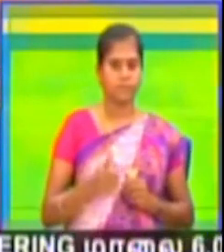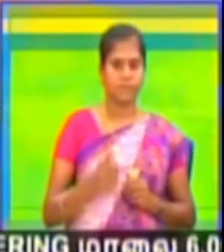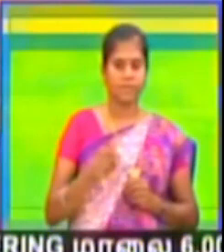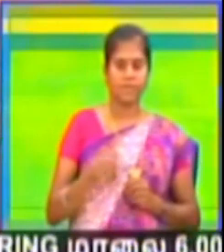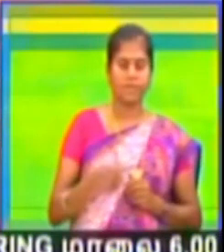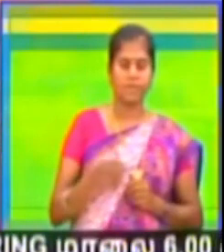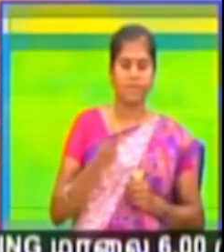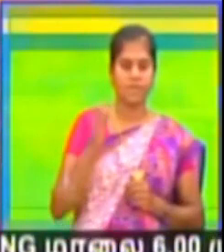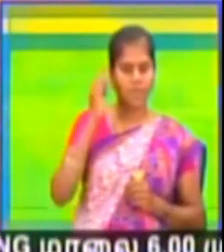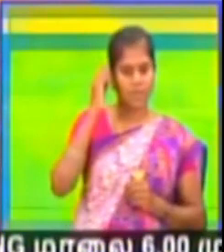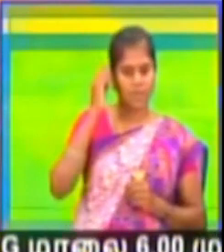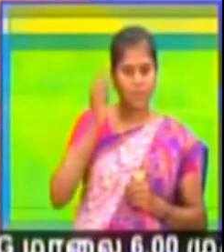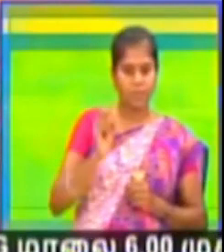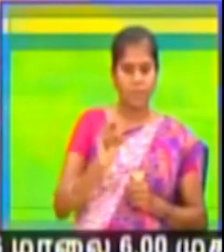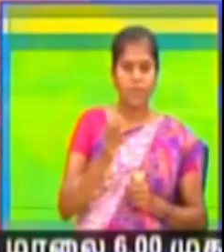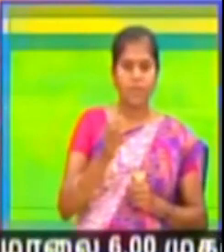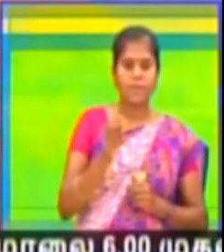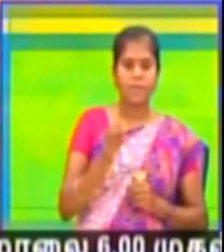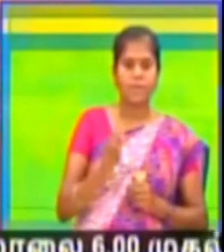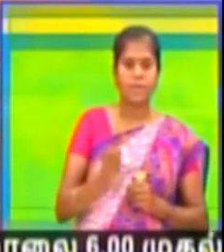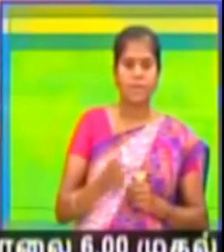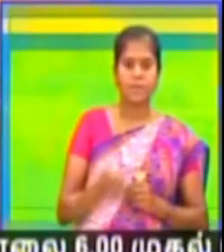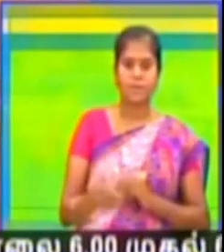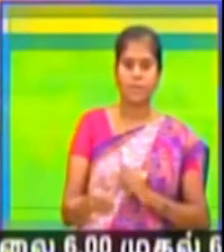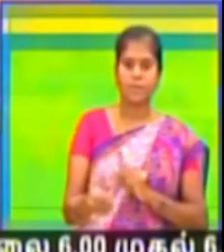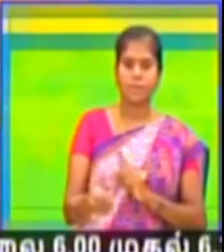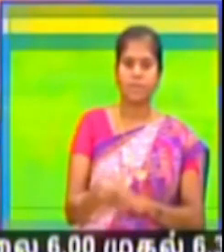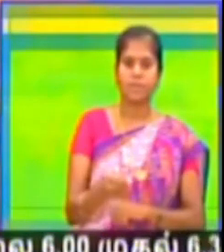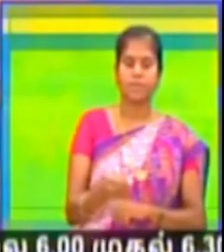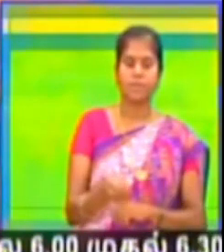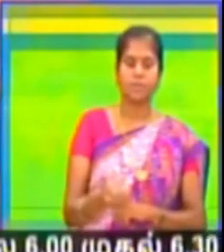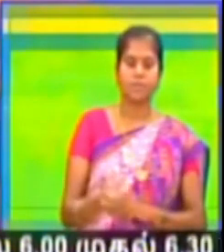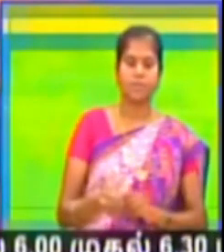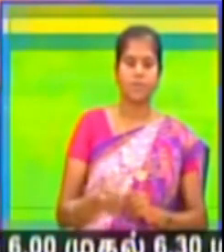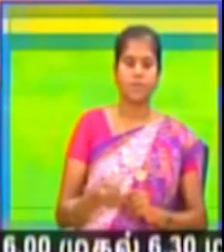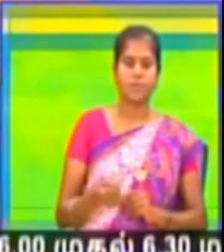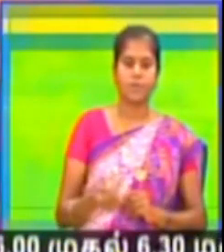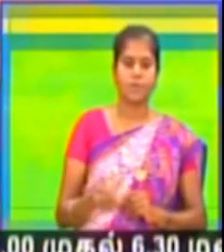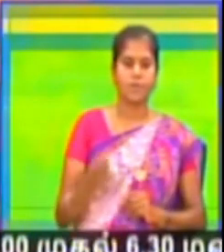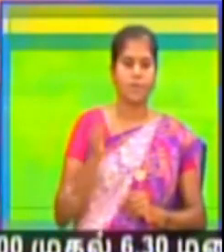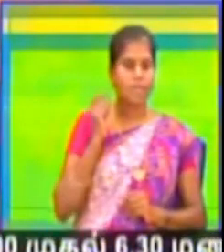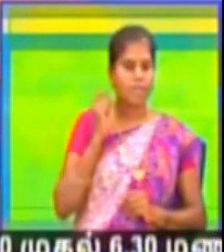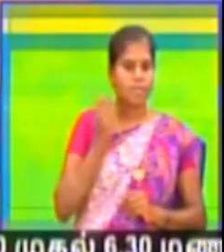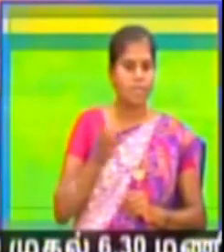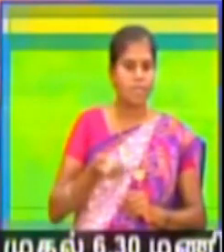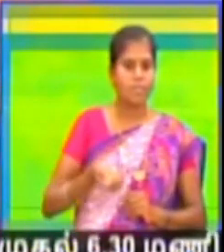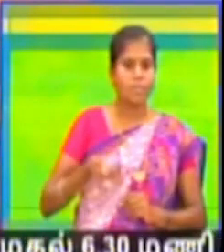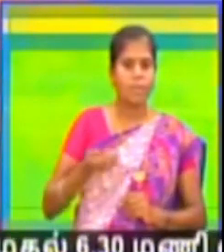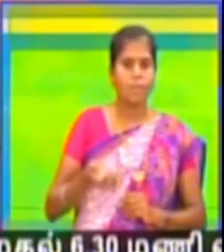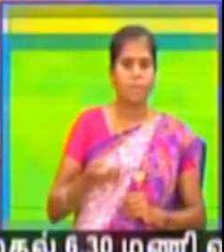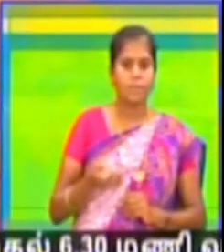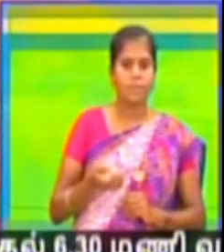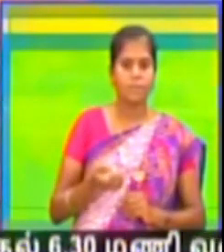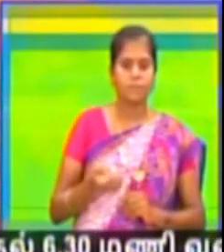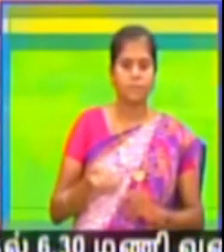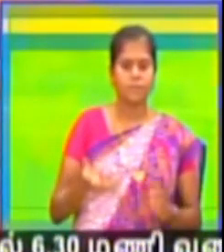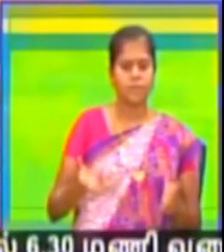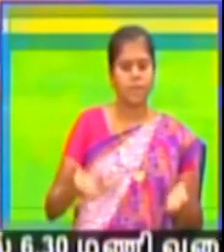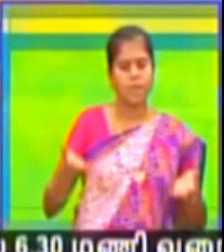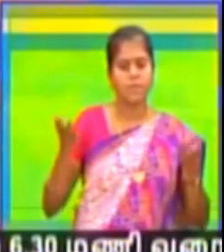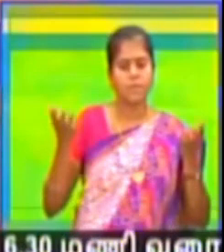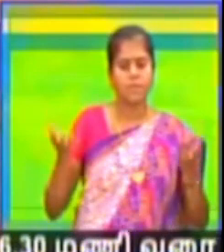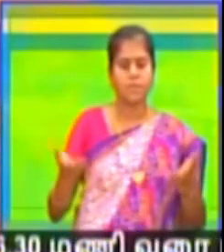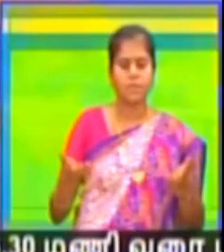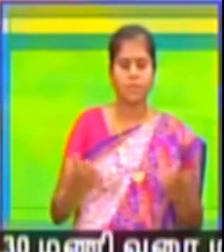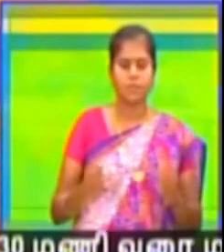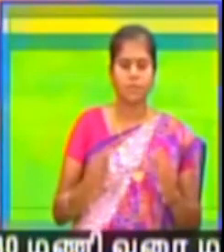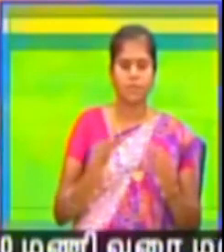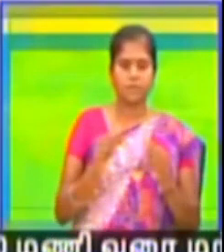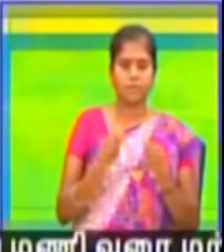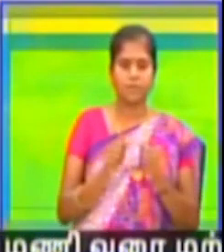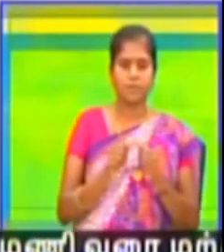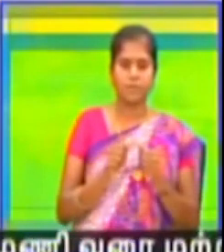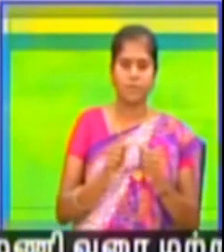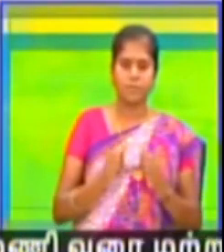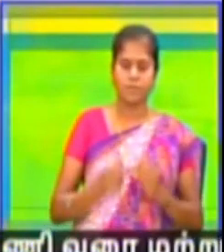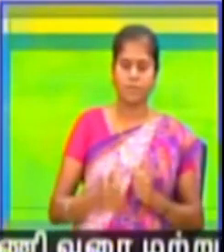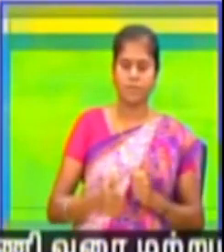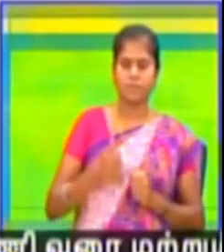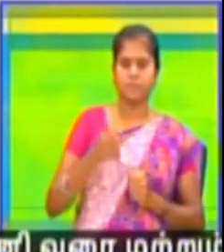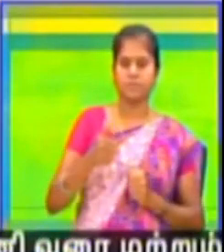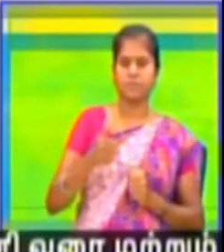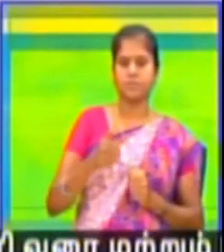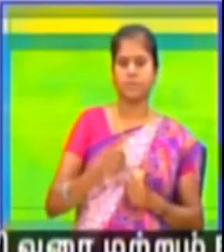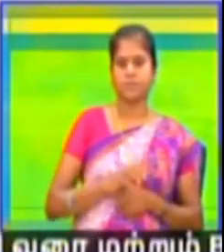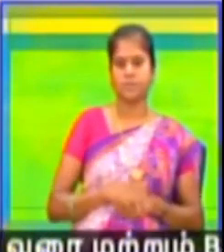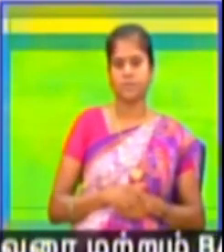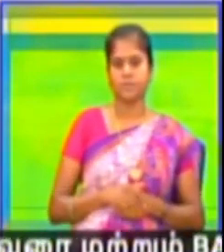போன்ற கனிம வளங்கள் நிறைந்து இருப்பதனால வட அமெரிக்கா பொருளாதாரத்தில் ஒரு முக்கிய பங்காக இப்பகுதி இருக்கிறது. அடுத்து